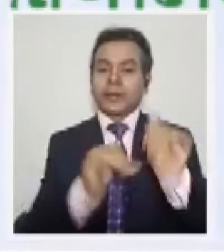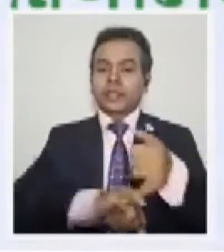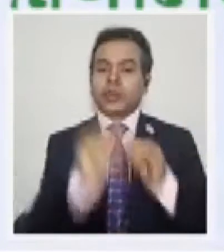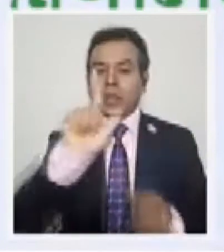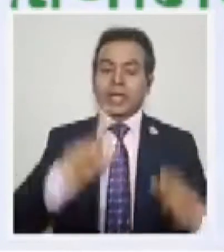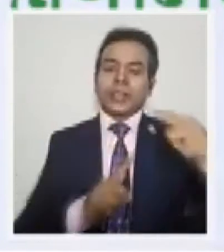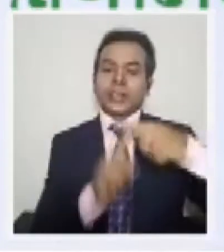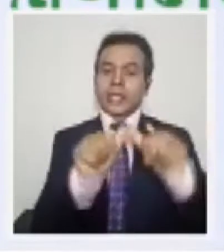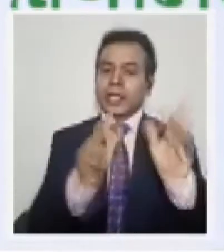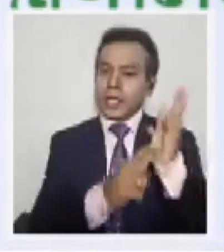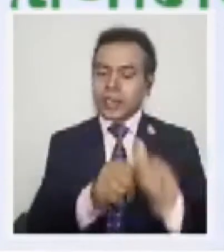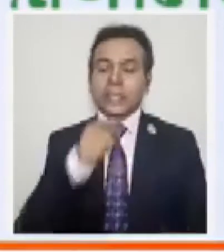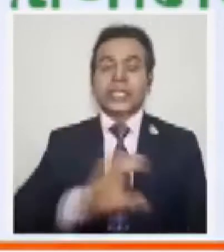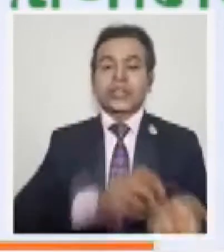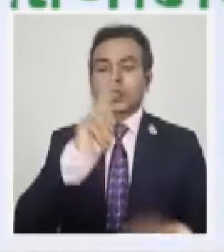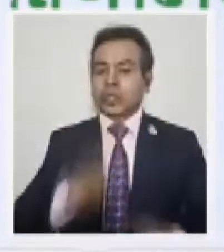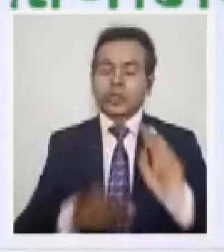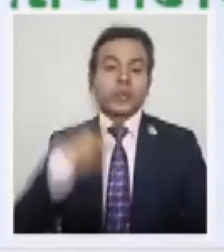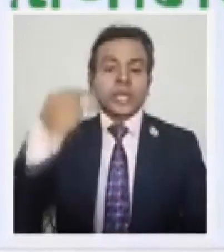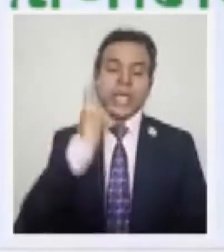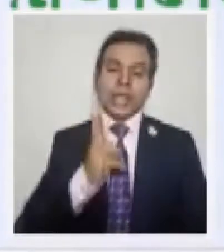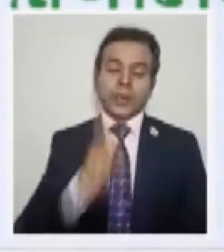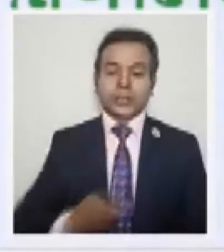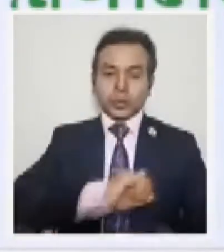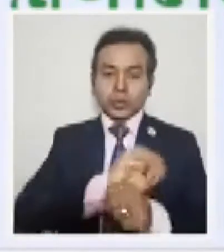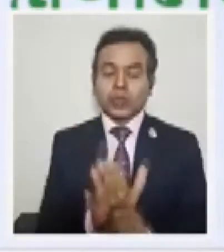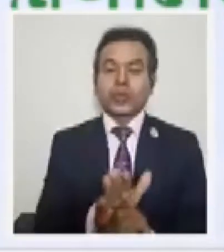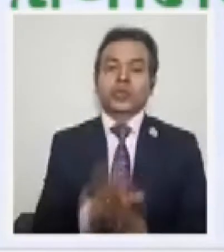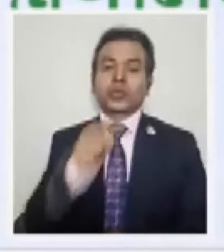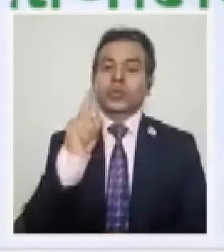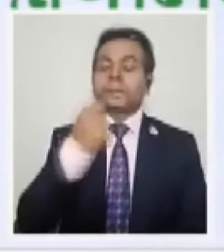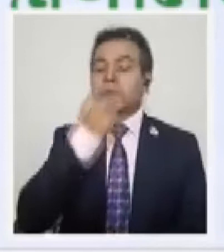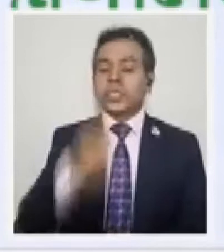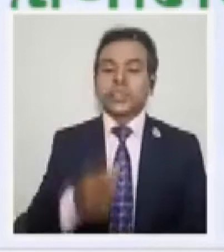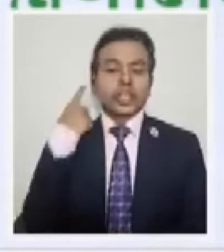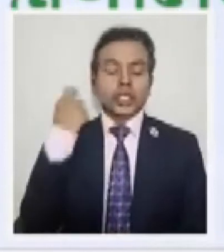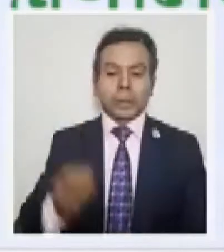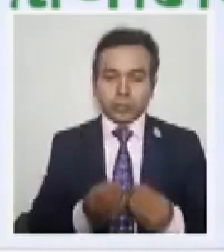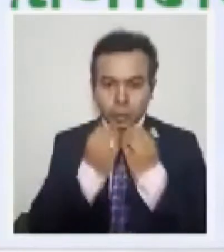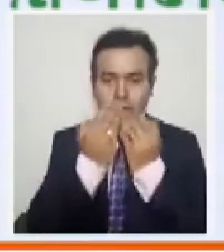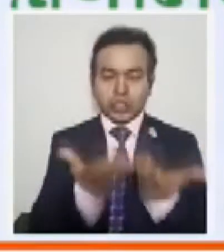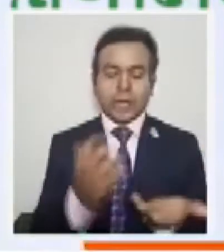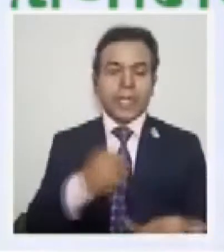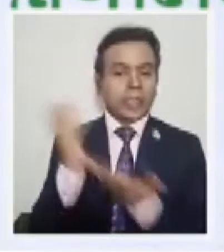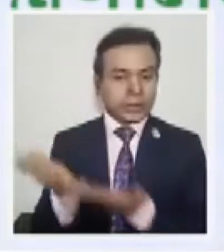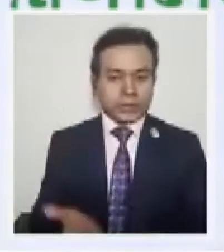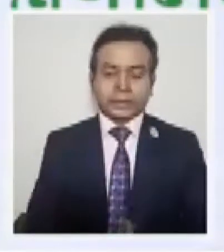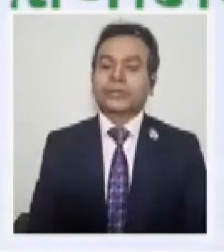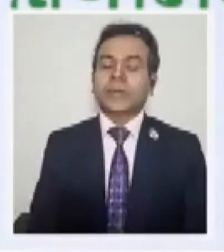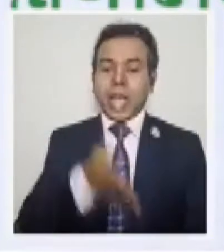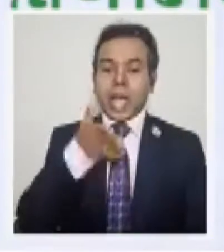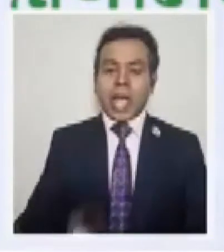আসসালামু আলাইকুম। আমি অধ্যাপক ডাক্তার নাসিমা সুলতানা, অতিরিক্ত মহাপরিচালক প্রশাসন স্বাস্থ্য অধিদপ্তর। প্রতিদিনের মতো